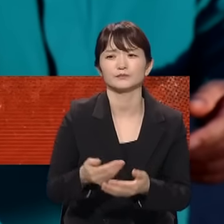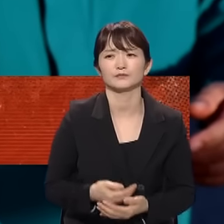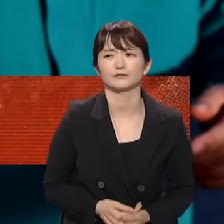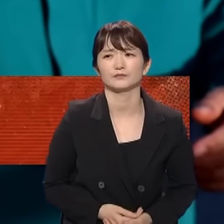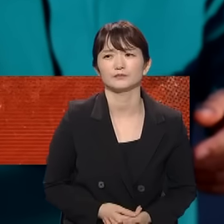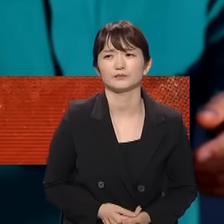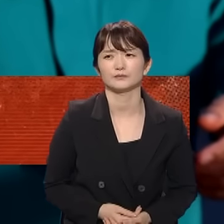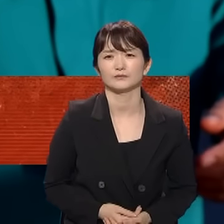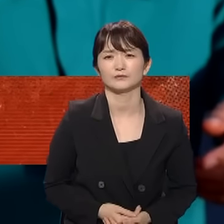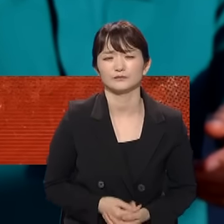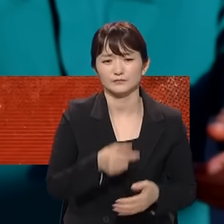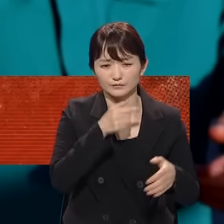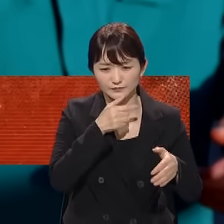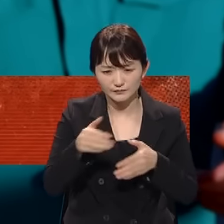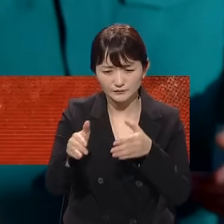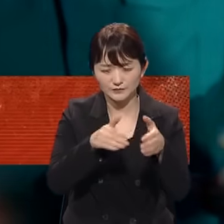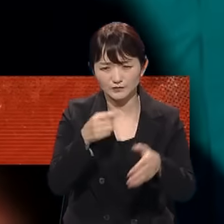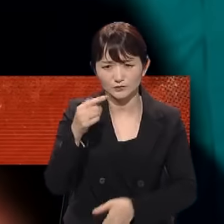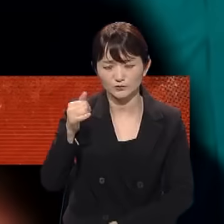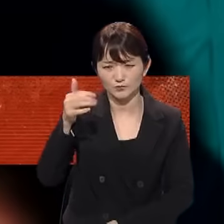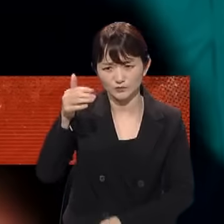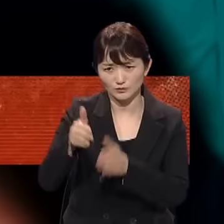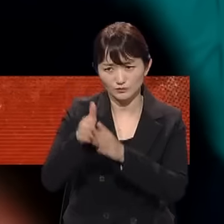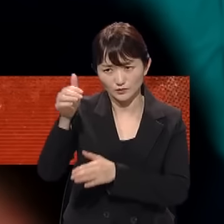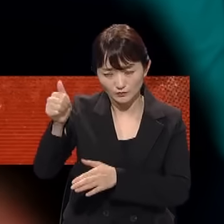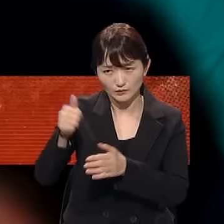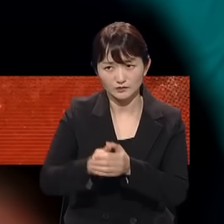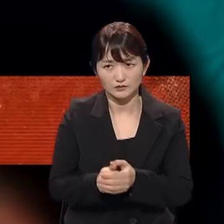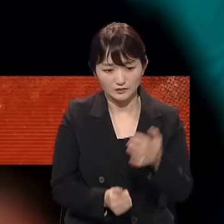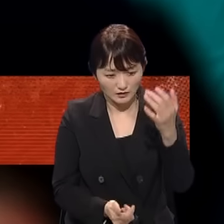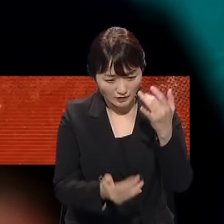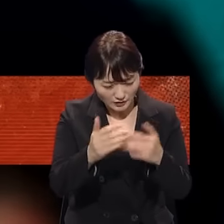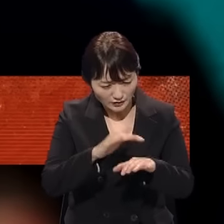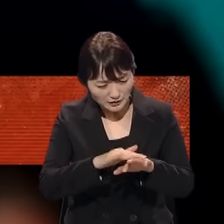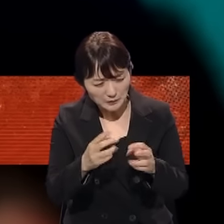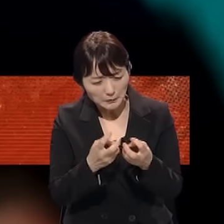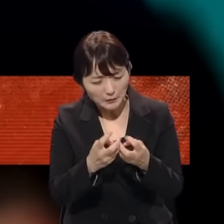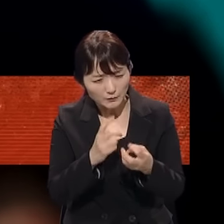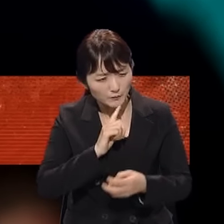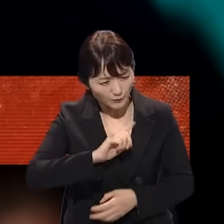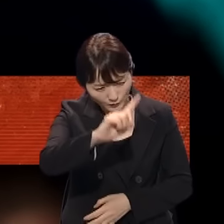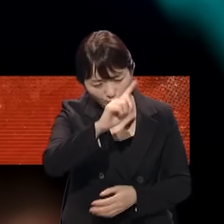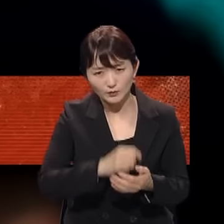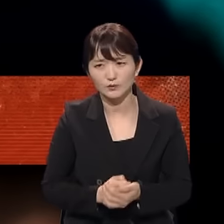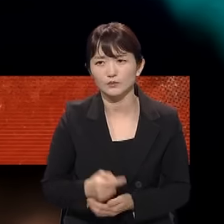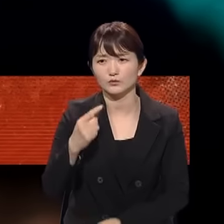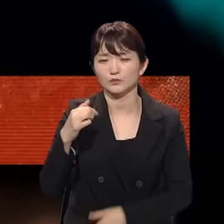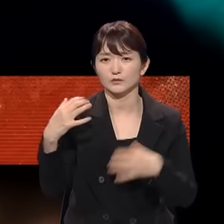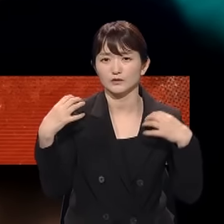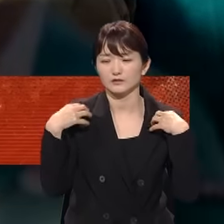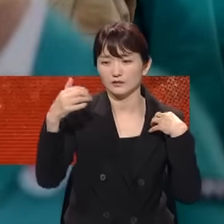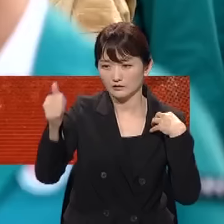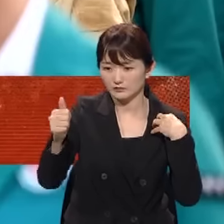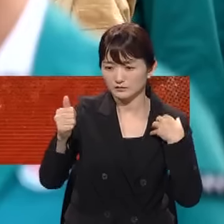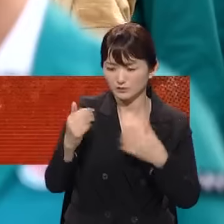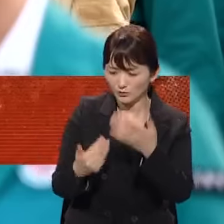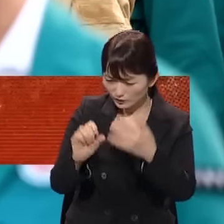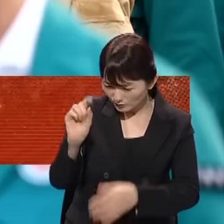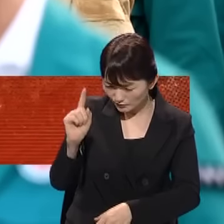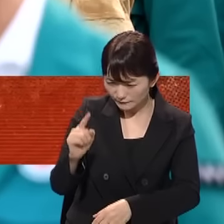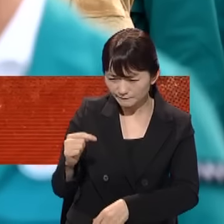하면서요. 경기도 소방본부장으로부터 화재 수습 상황을 보고받고 소방청장에게는 화재의 원인을